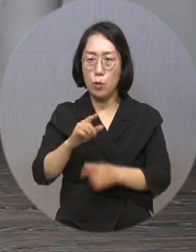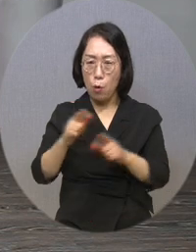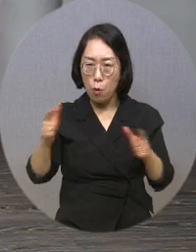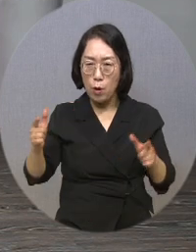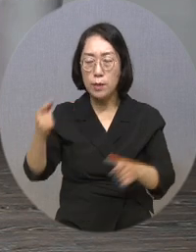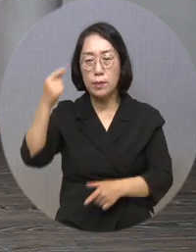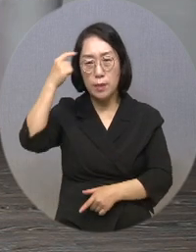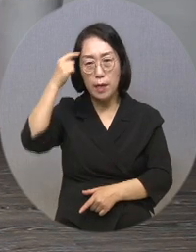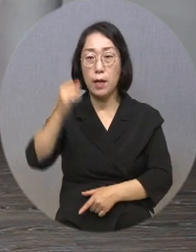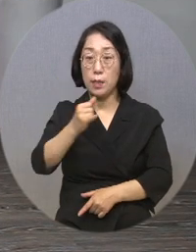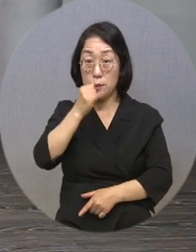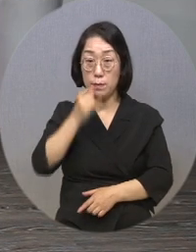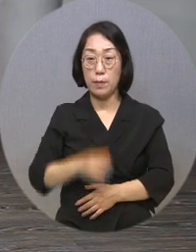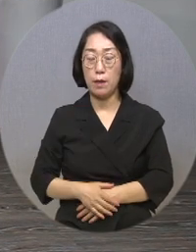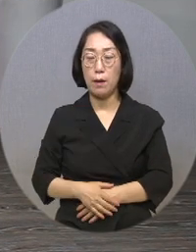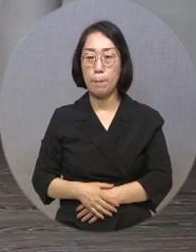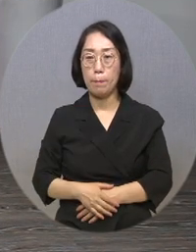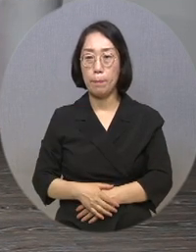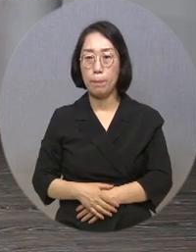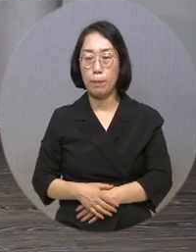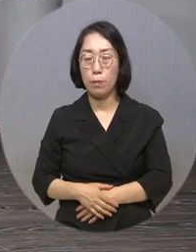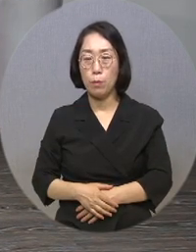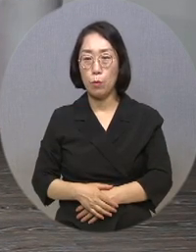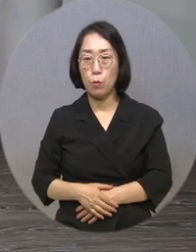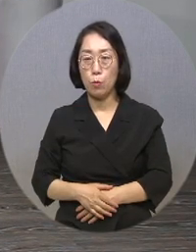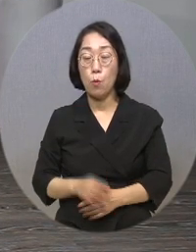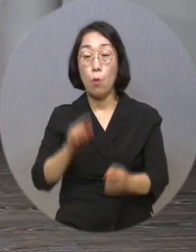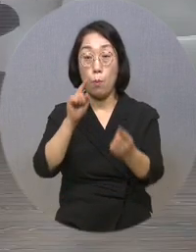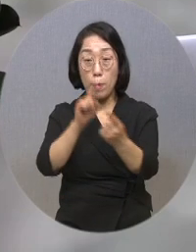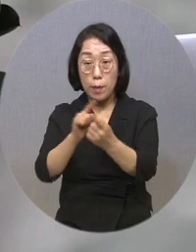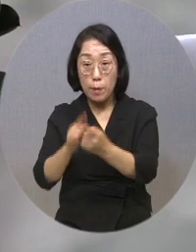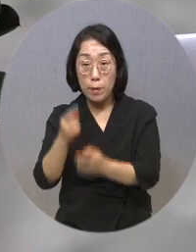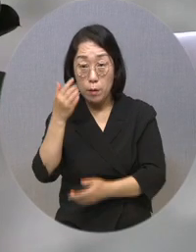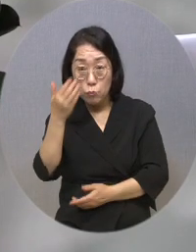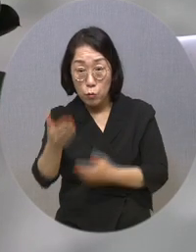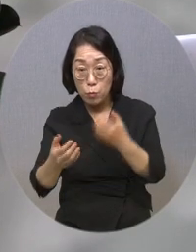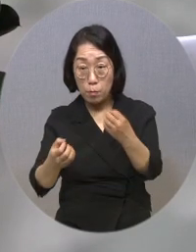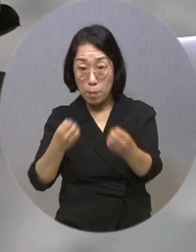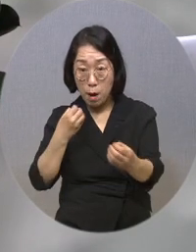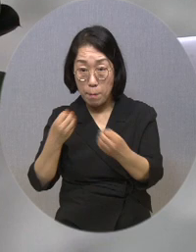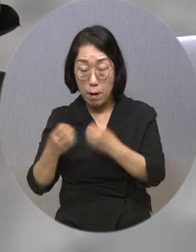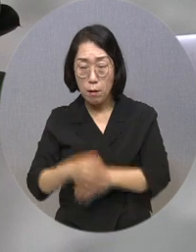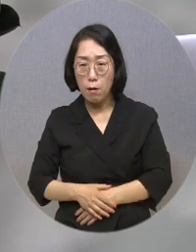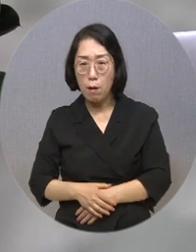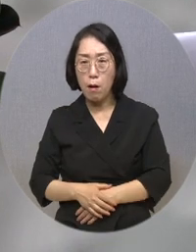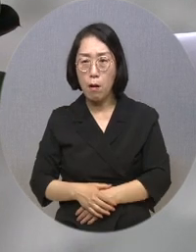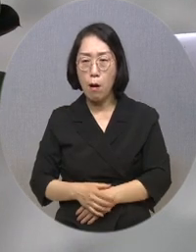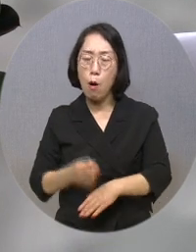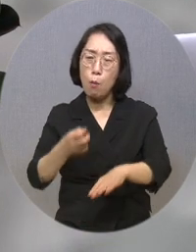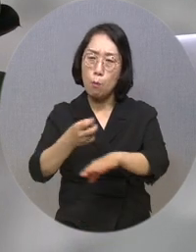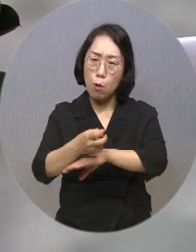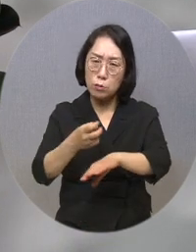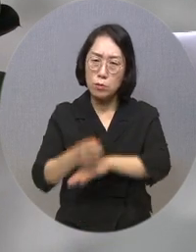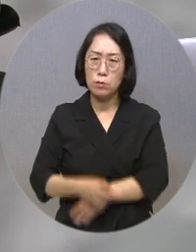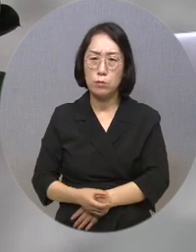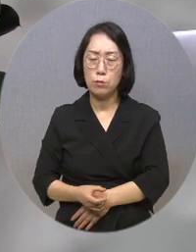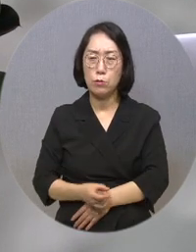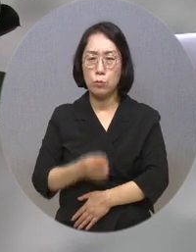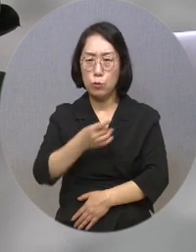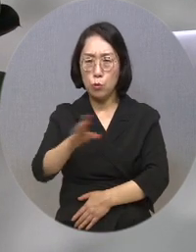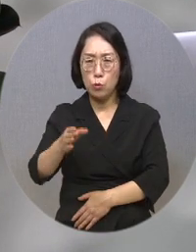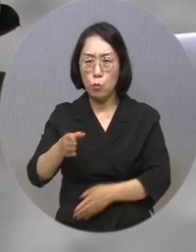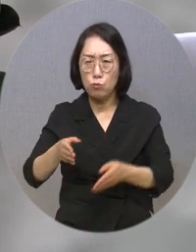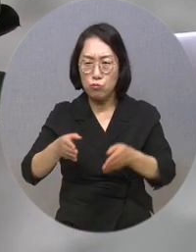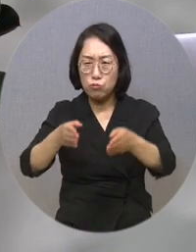있습니다. 특히 시민들을 만나면 결국 시민들이 말하는 게 버스 전용 차선을